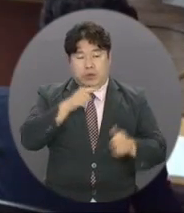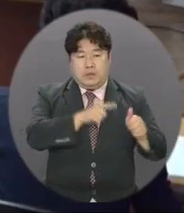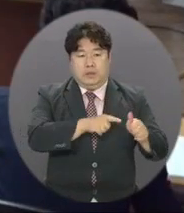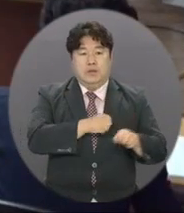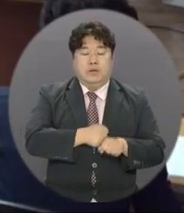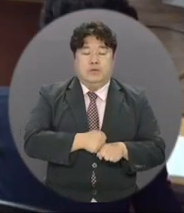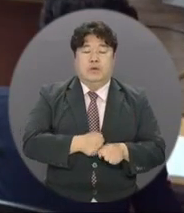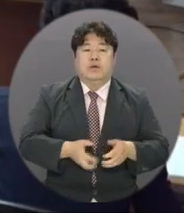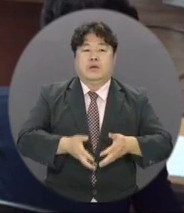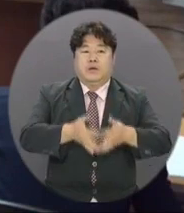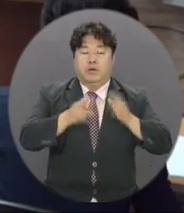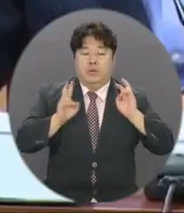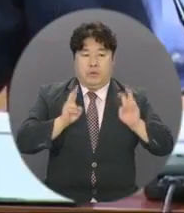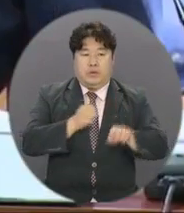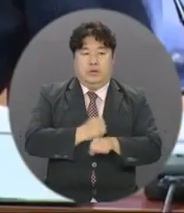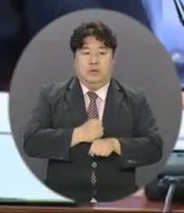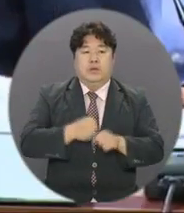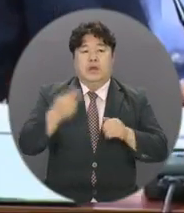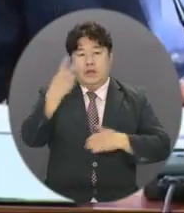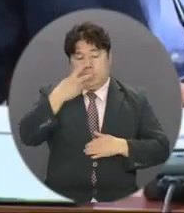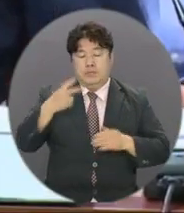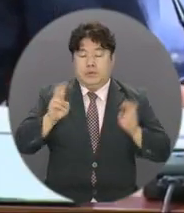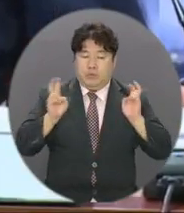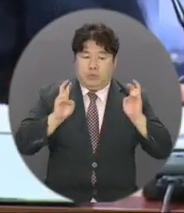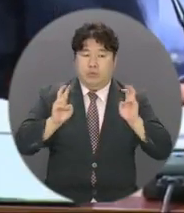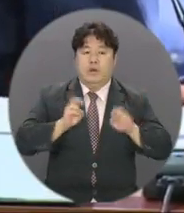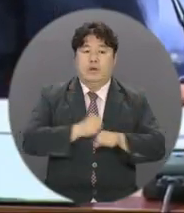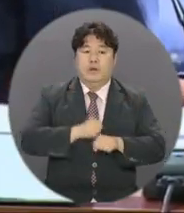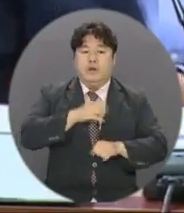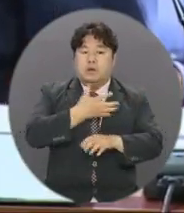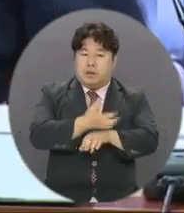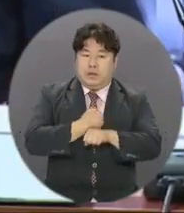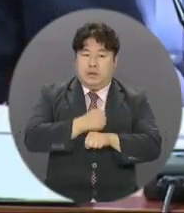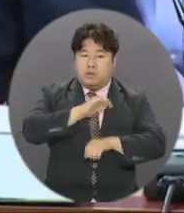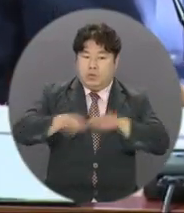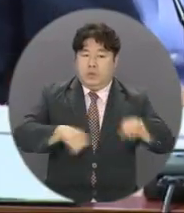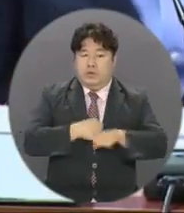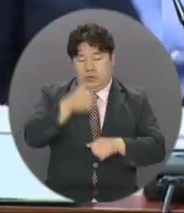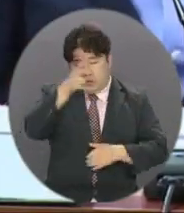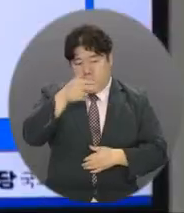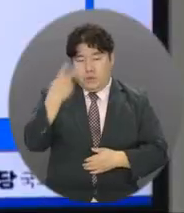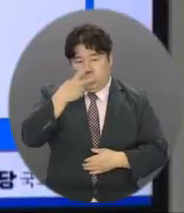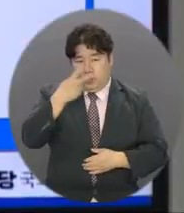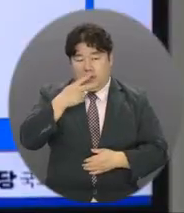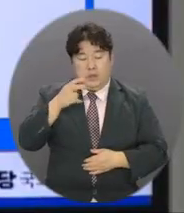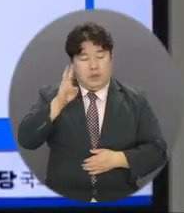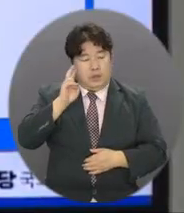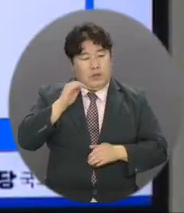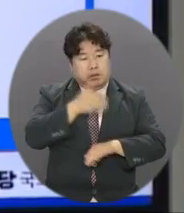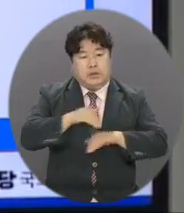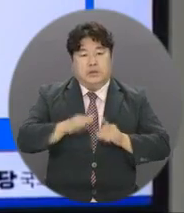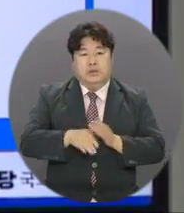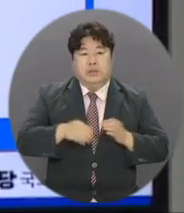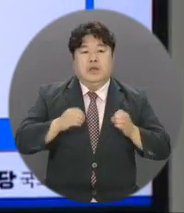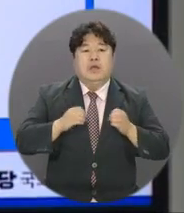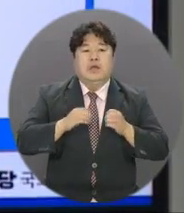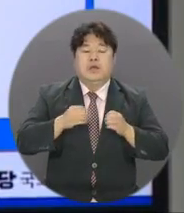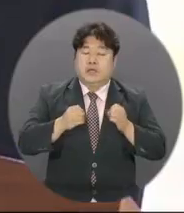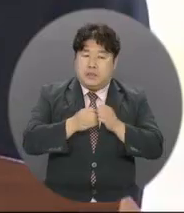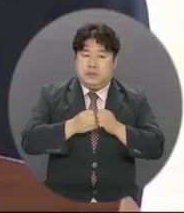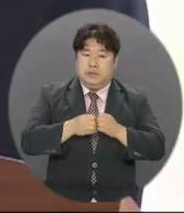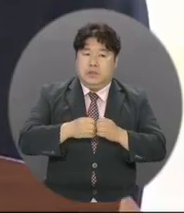대상인 시공사가 감리 업체 계약에 관여하고 경찰 수사가 예상되는 시점에 일지 조작을 권유한